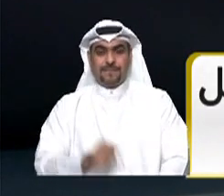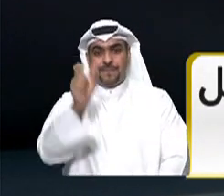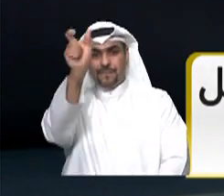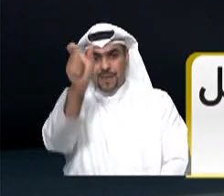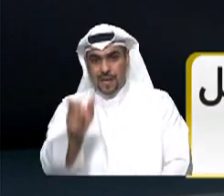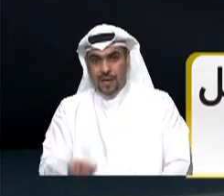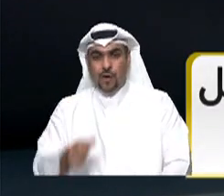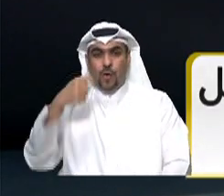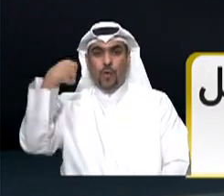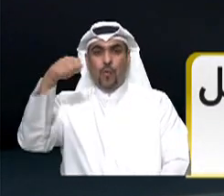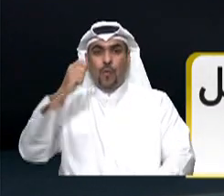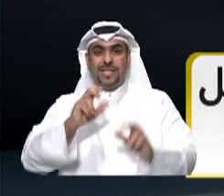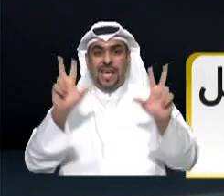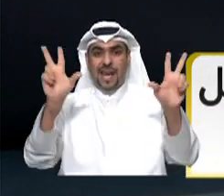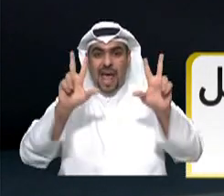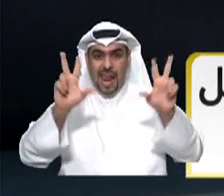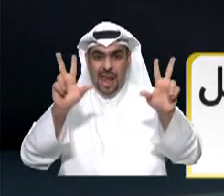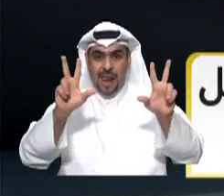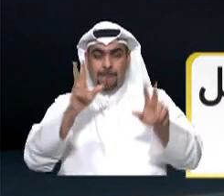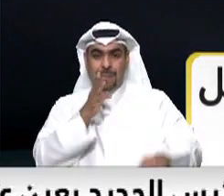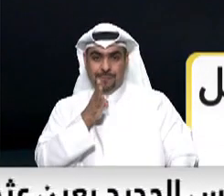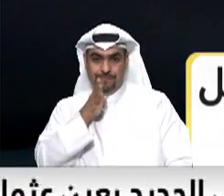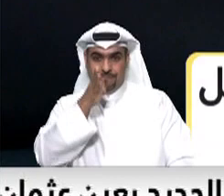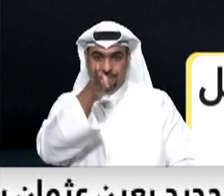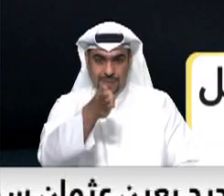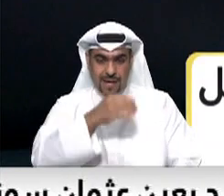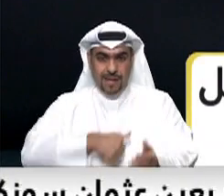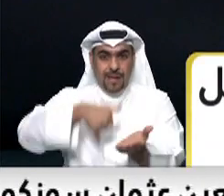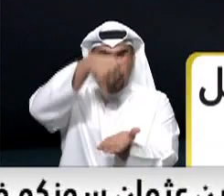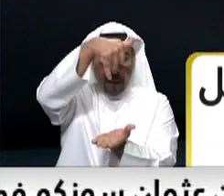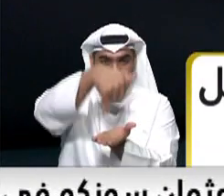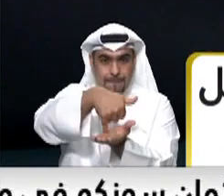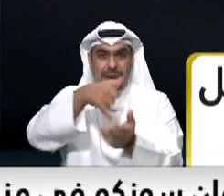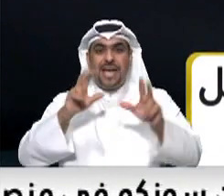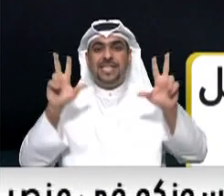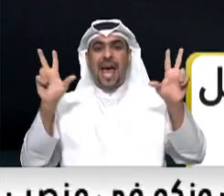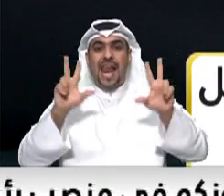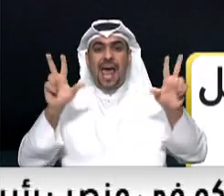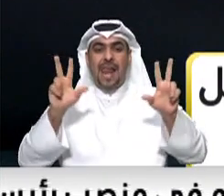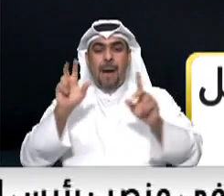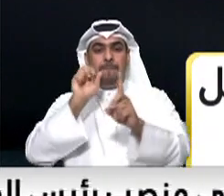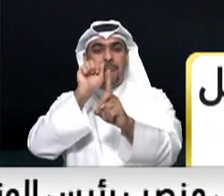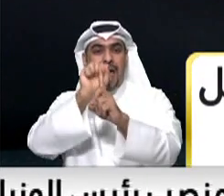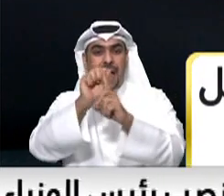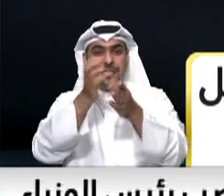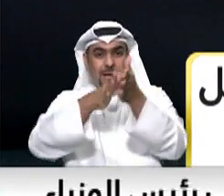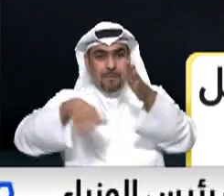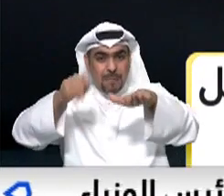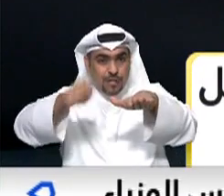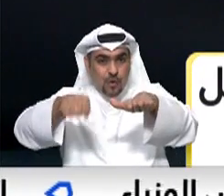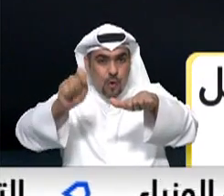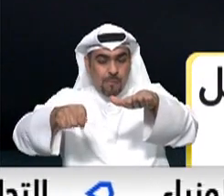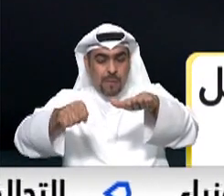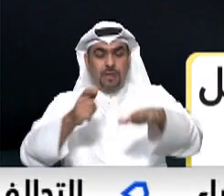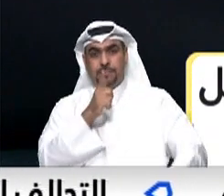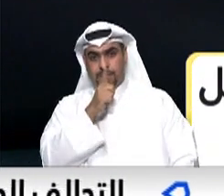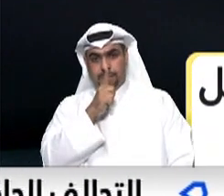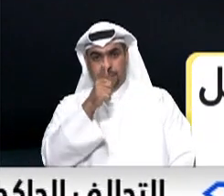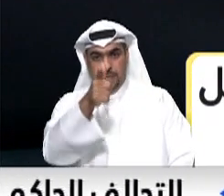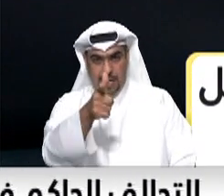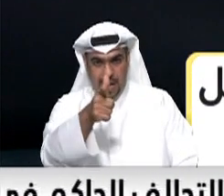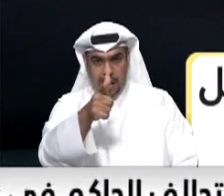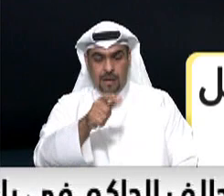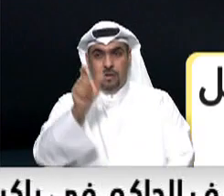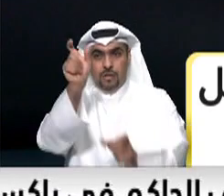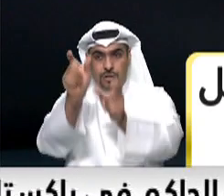الوزير المطيري خلال افتتاحه المركز الاعلامي المصاحب لانتخابات مجلس الامه على حرص الوزاره على استضافه عدد